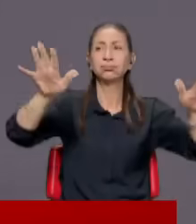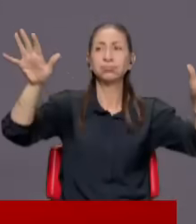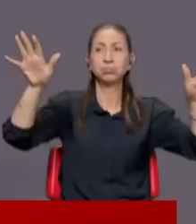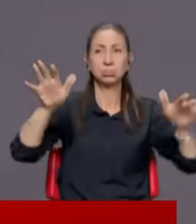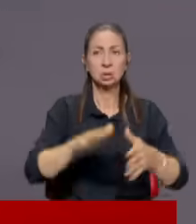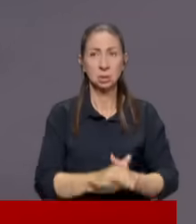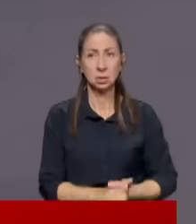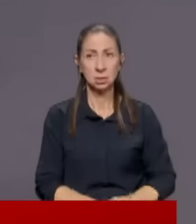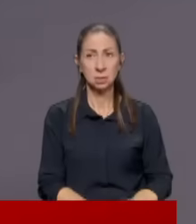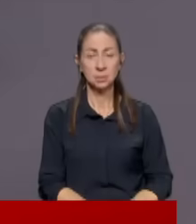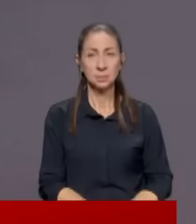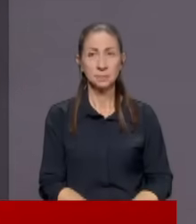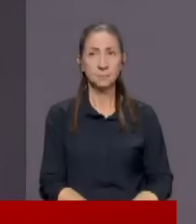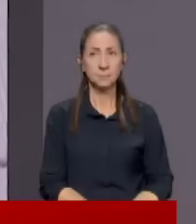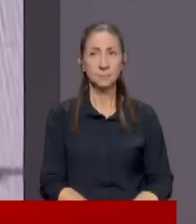savruldu.